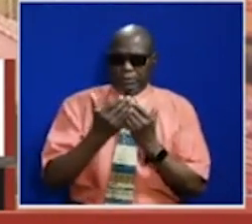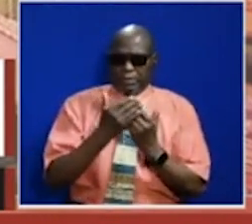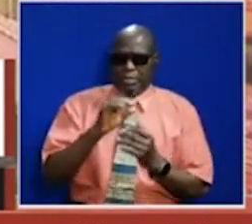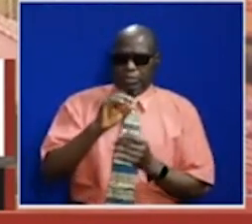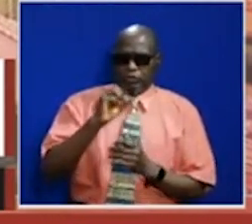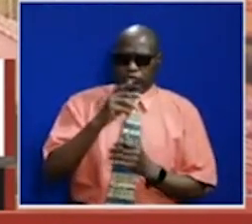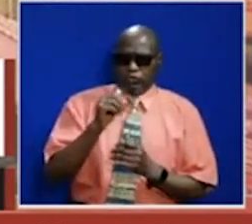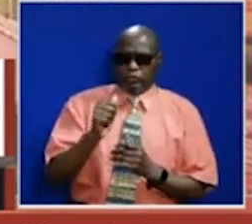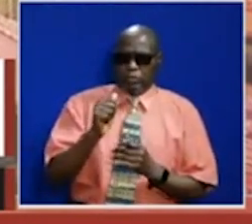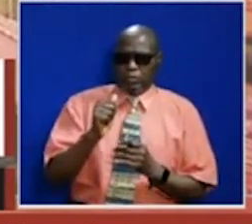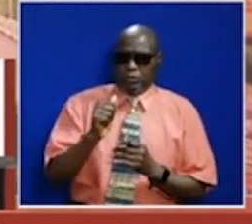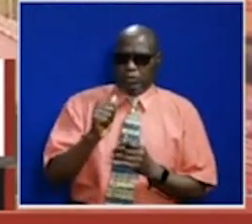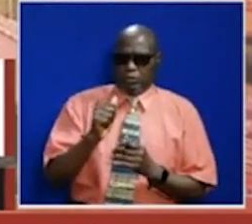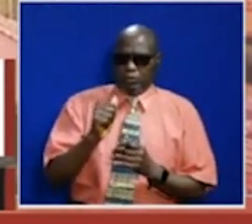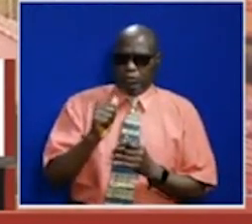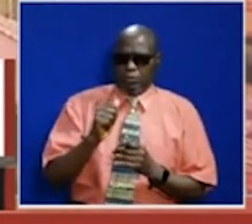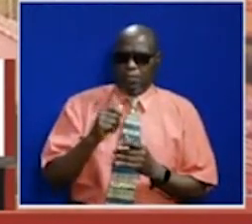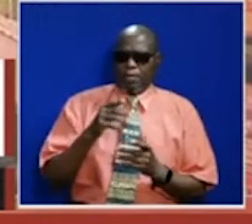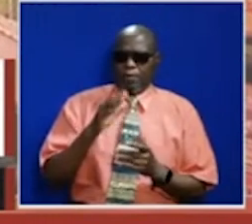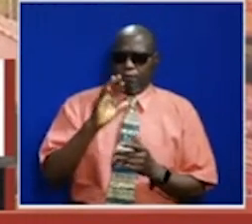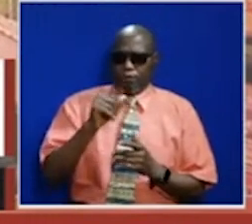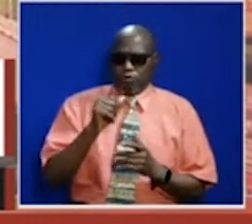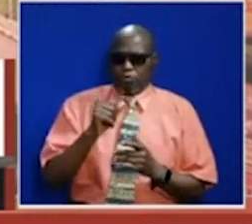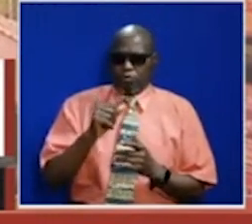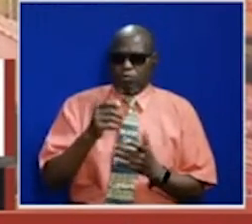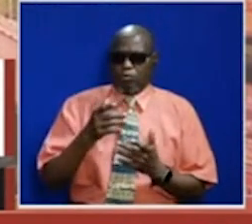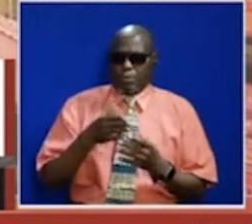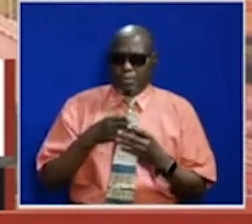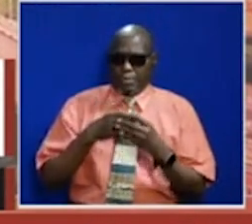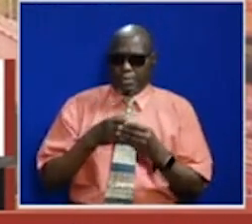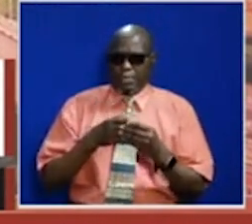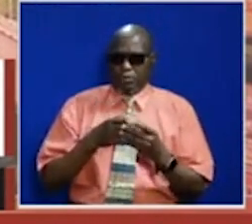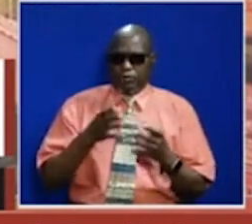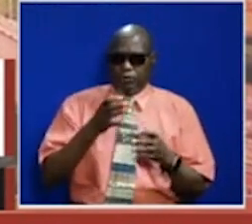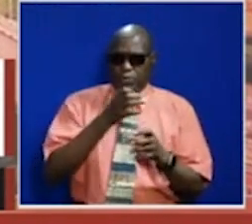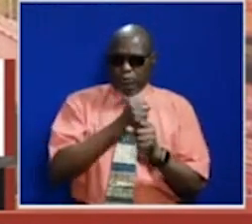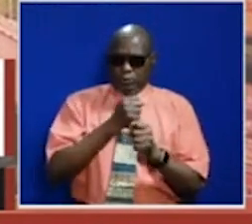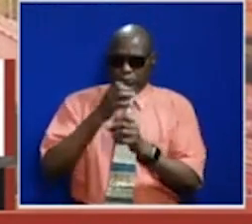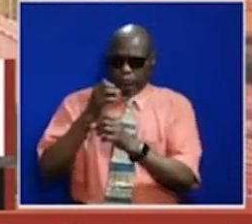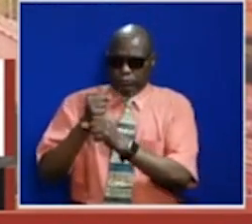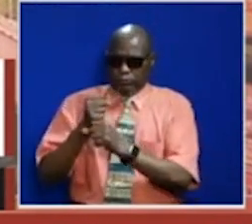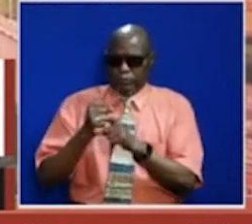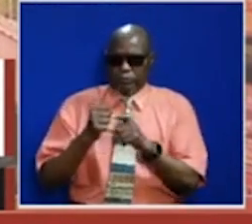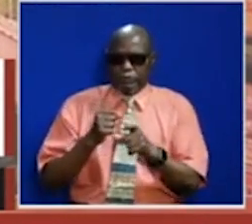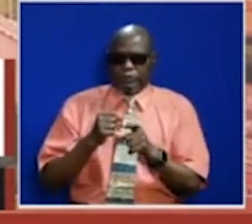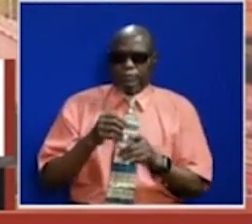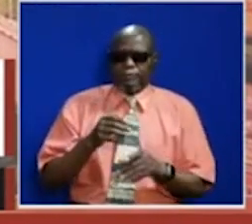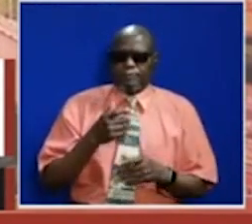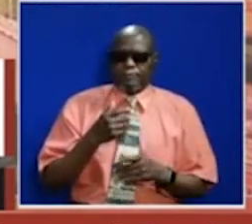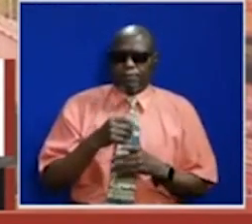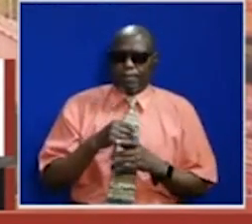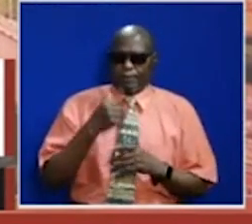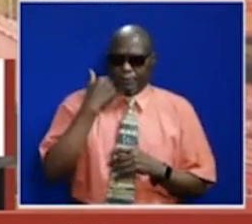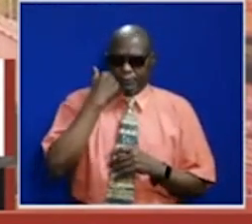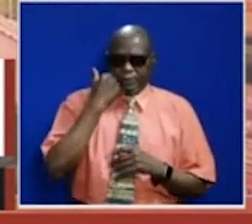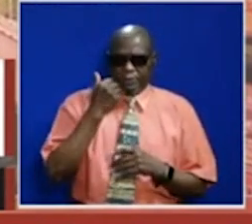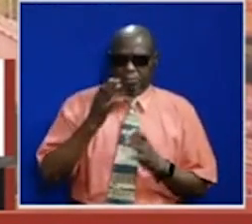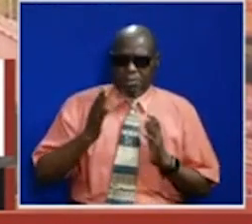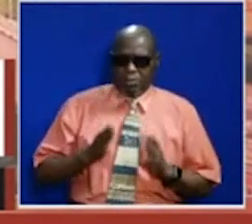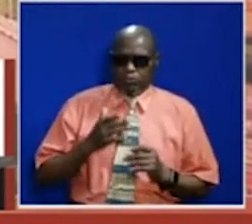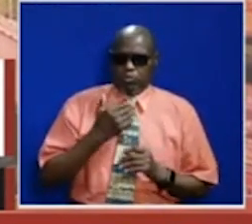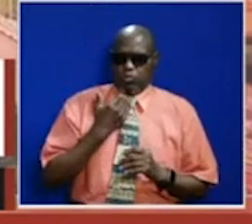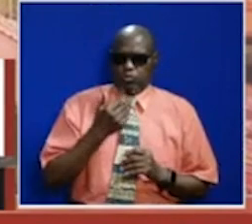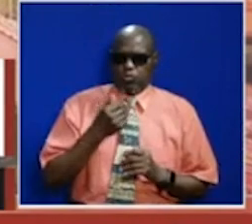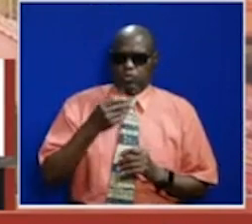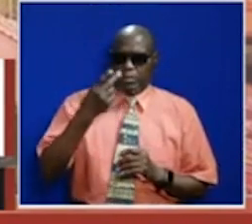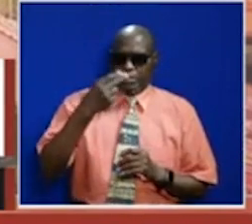SHA. Kulingana na viongozi wa mashirika haya, bima ya SHA inawakandamiza wagonjwa hasa wale wanaoishi na virusi vya